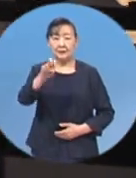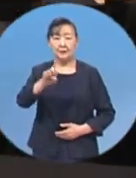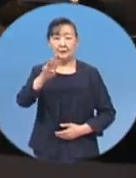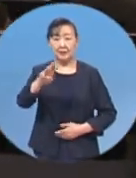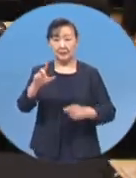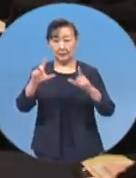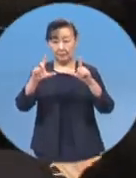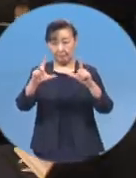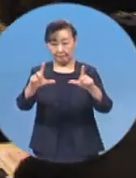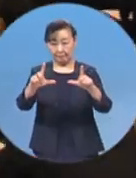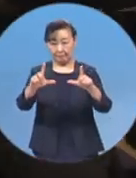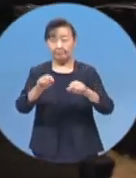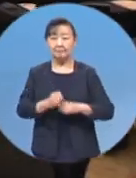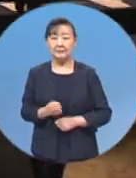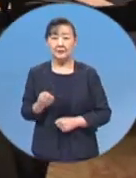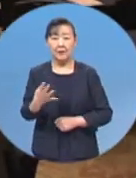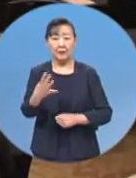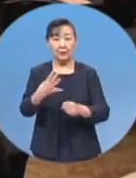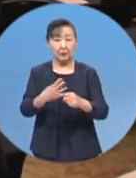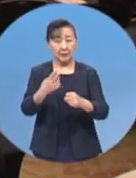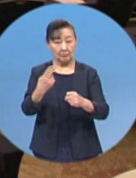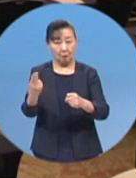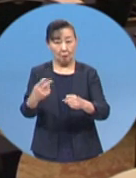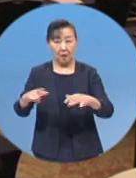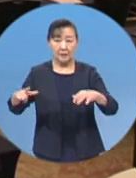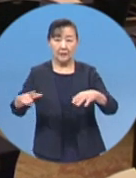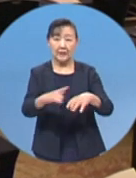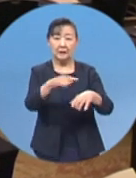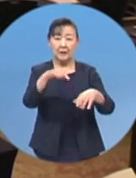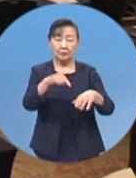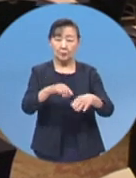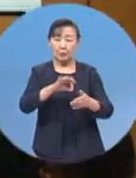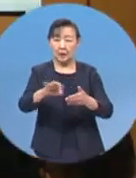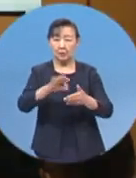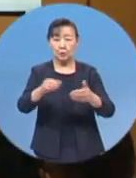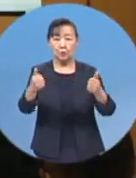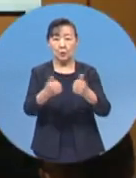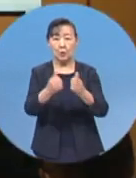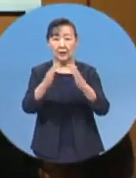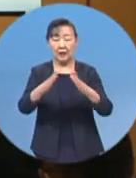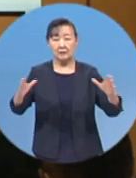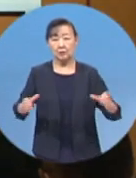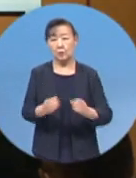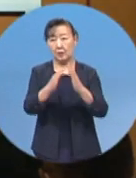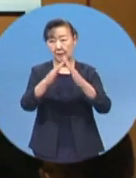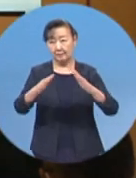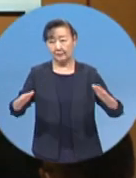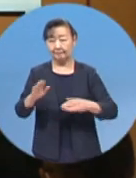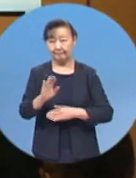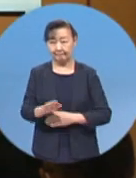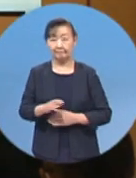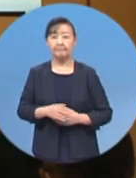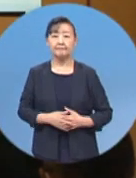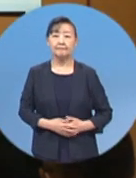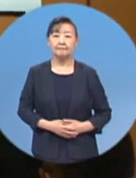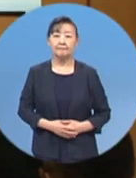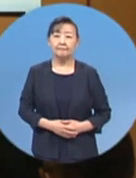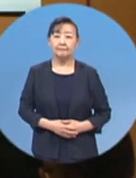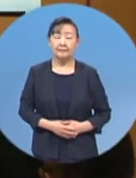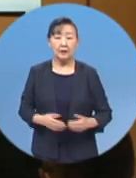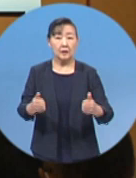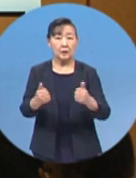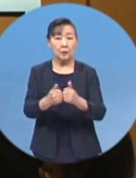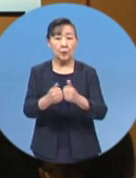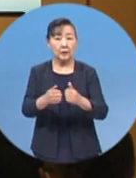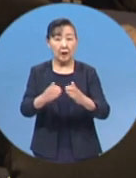23日月曜日、令和4年度成田空港活用協議会総会が千葉市内で開かれました。協議